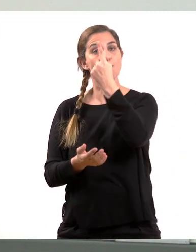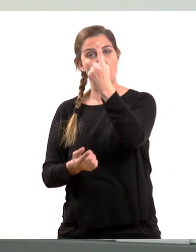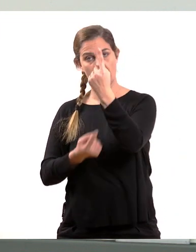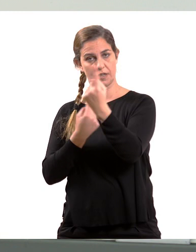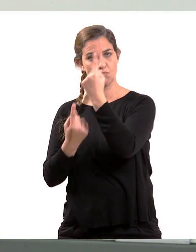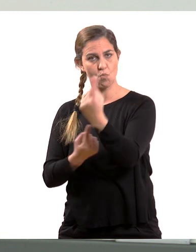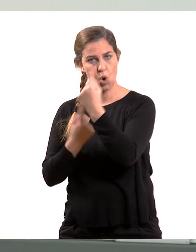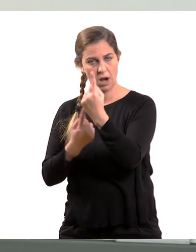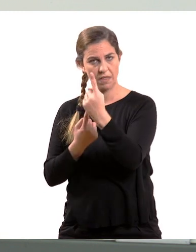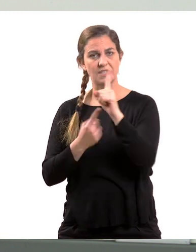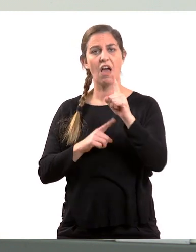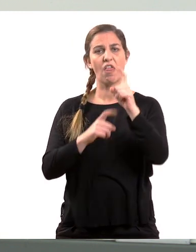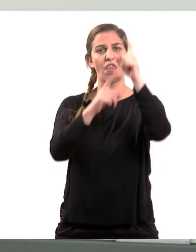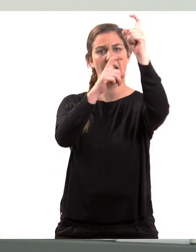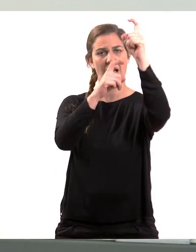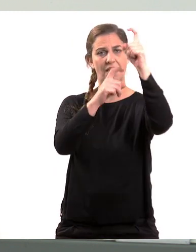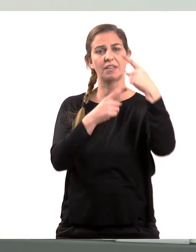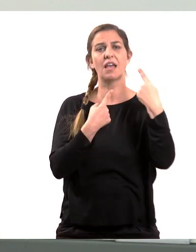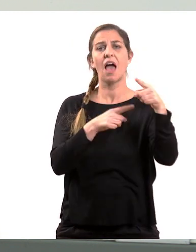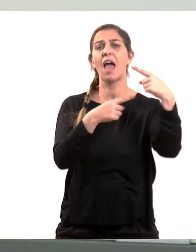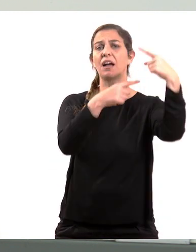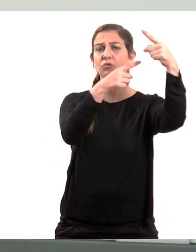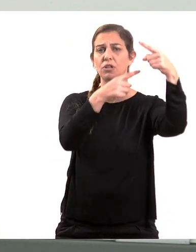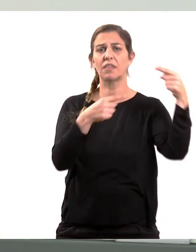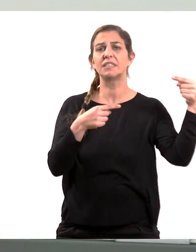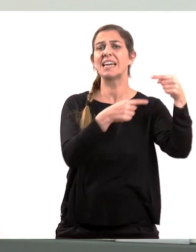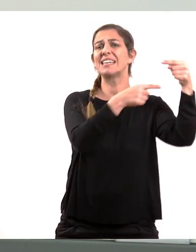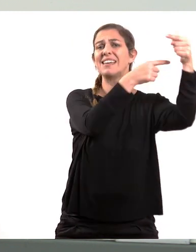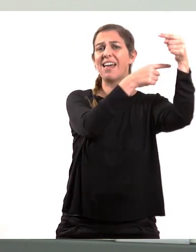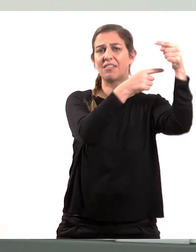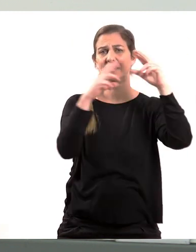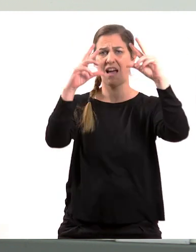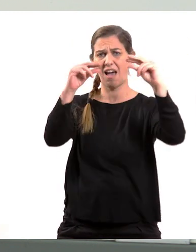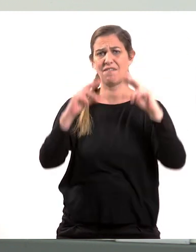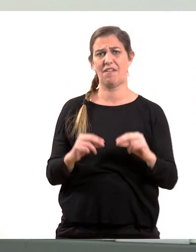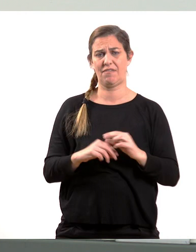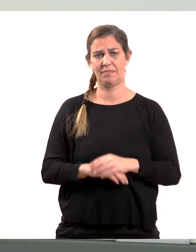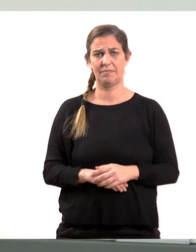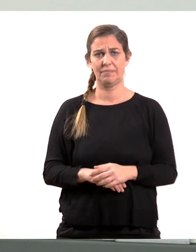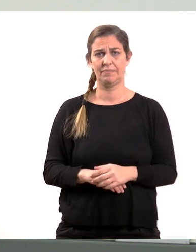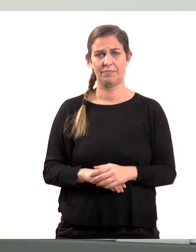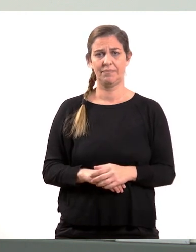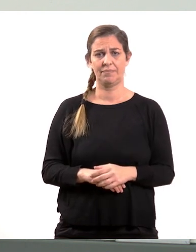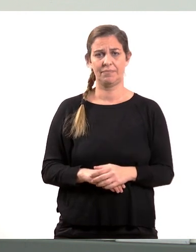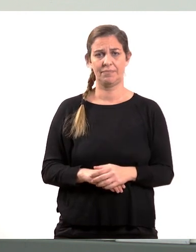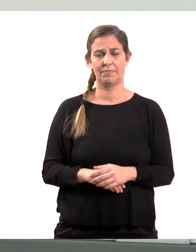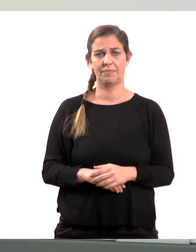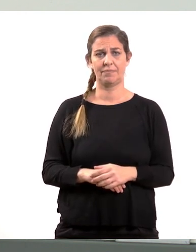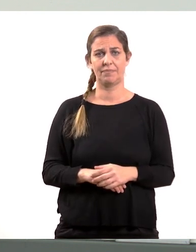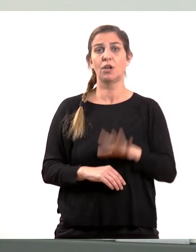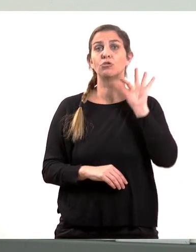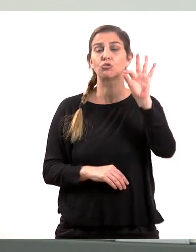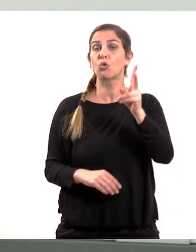δεκάδες κάτω από δεκάδες, εκατοντάδες κάτω από εκατοντάδες και χιλιάδες κάτω από χιλιάδες. Ο κάθε αριθμός στη σειρά